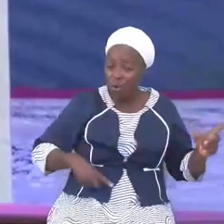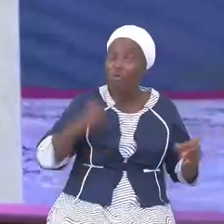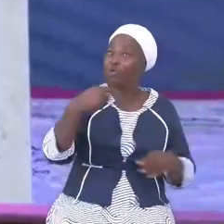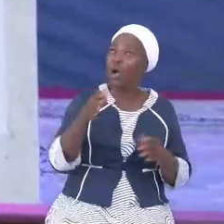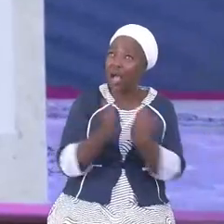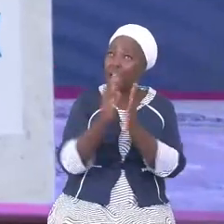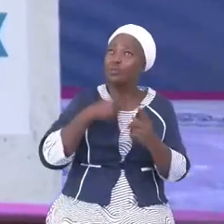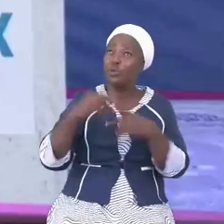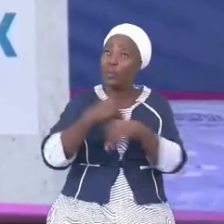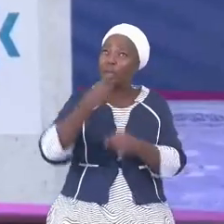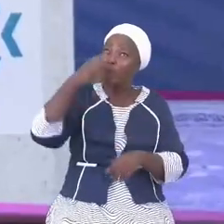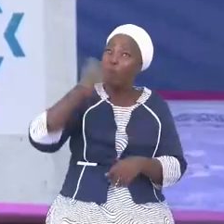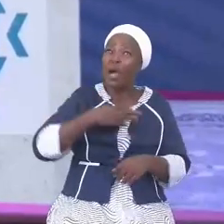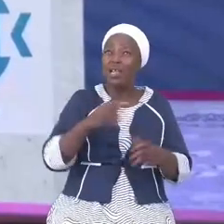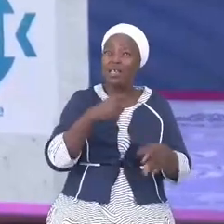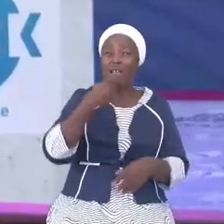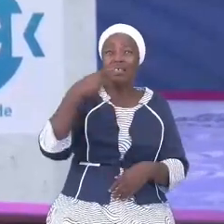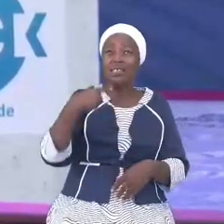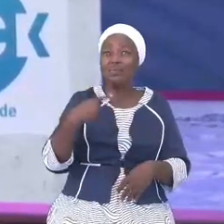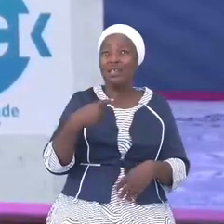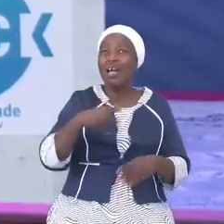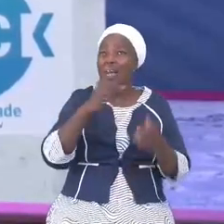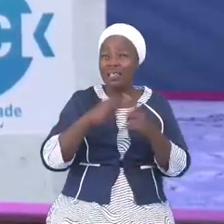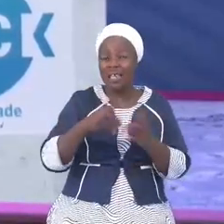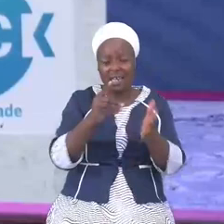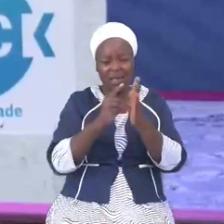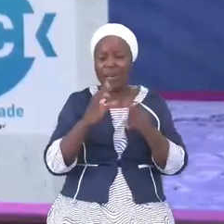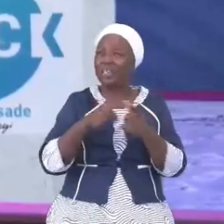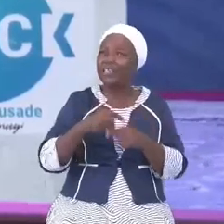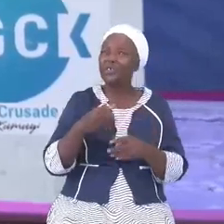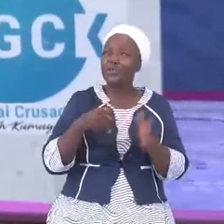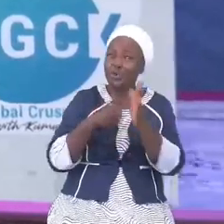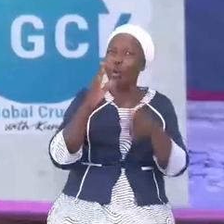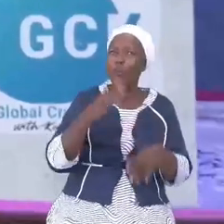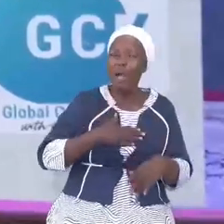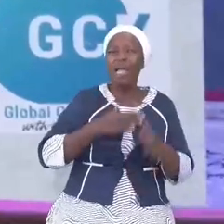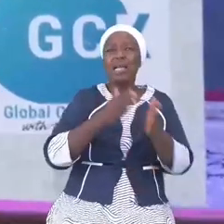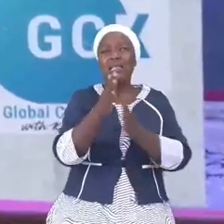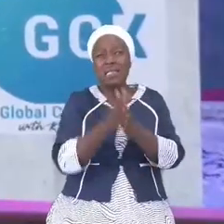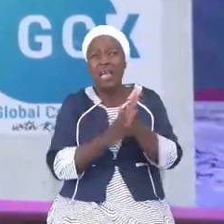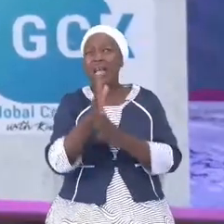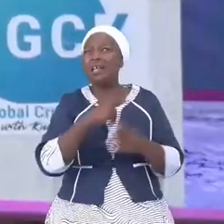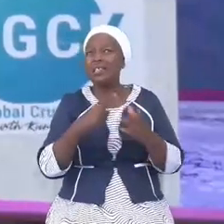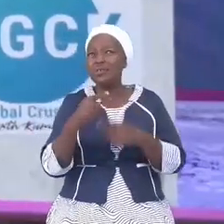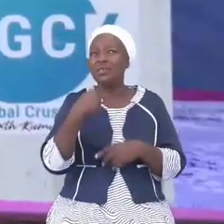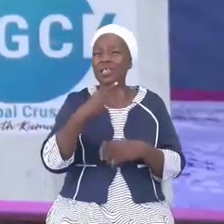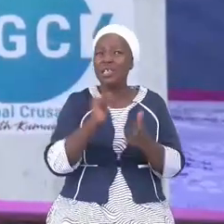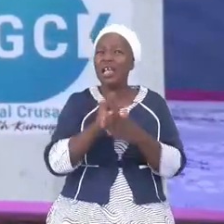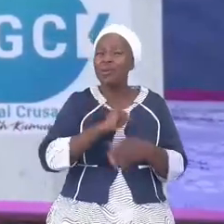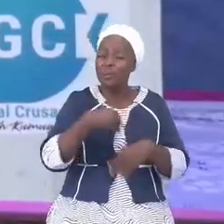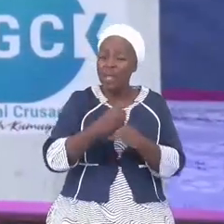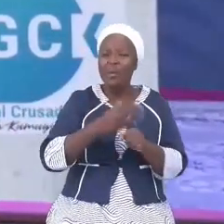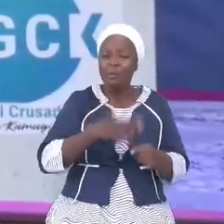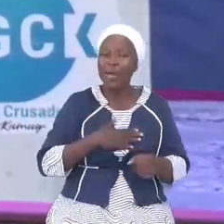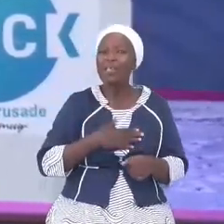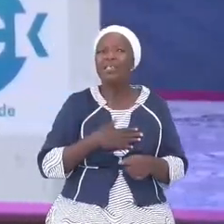commandements, de demandes, tu me dis d'exprimer mon désir, tu me dis de faire le décret, me voici, me